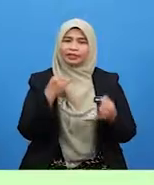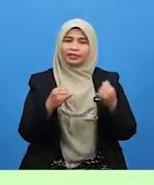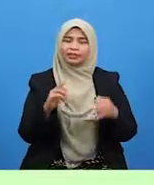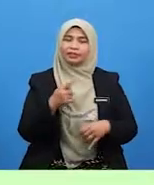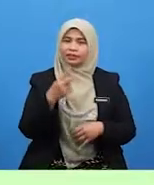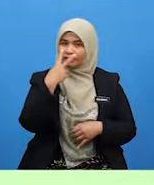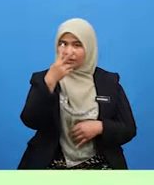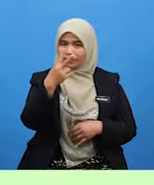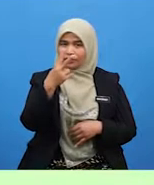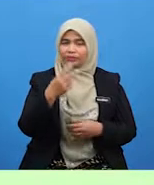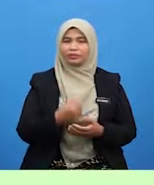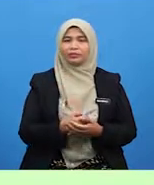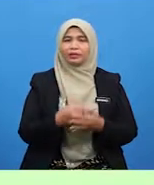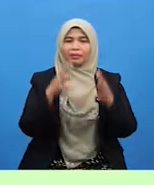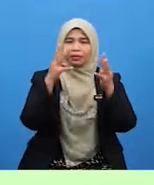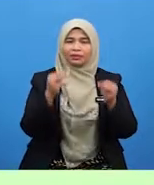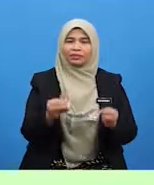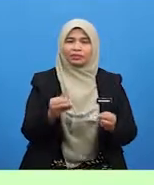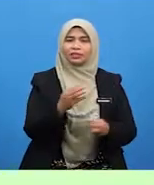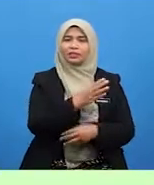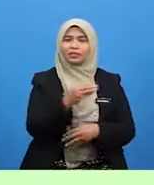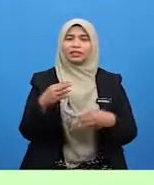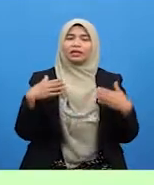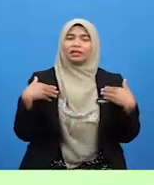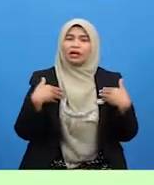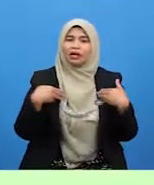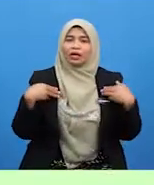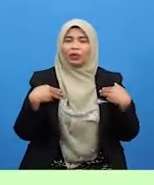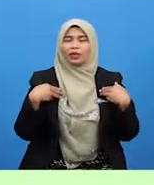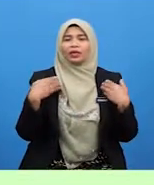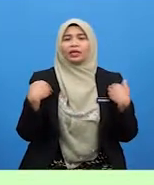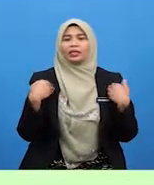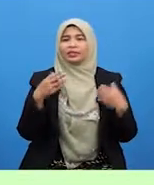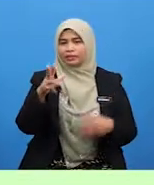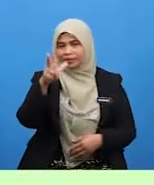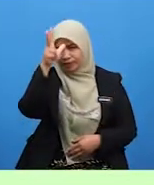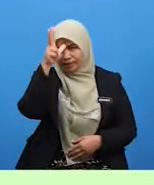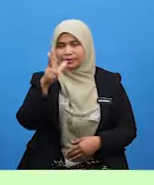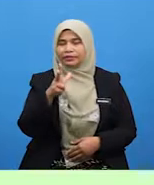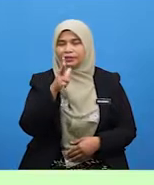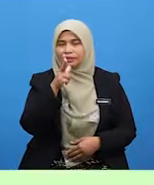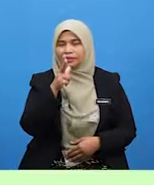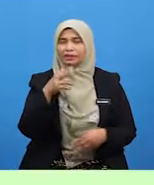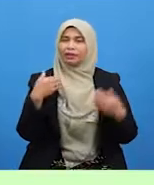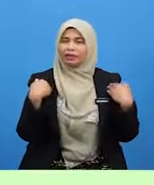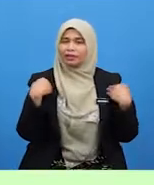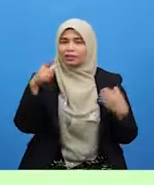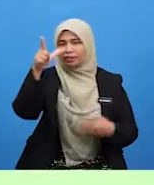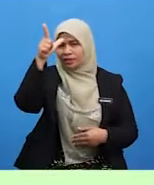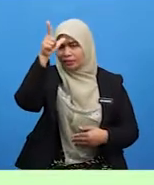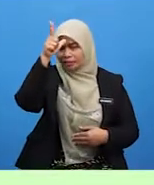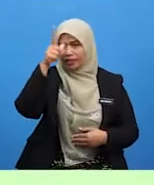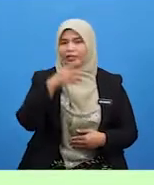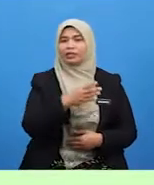lihat manusia dan haiwan, Allah jadikan berjantina. Ada lelaki dan ada